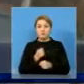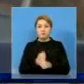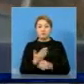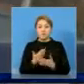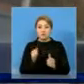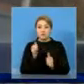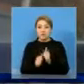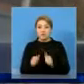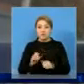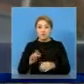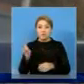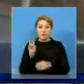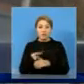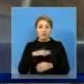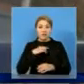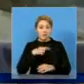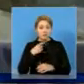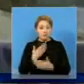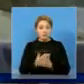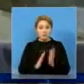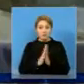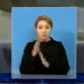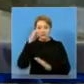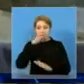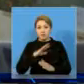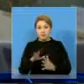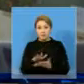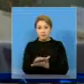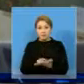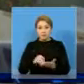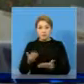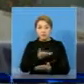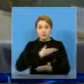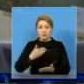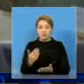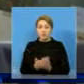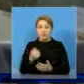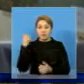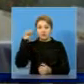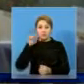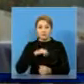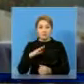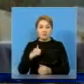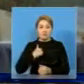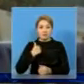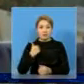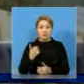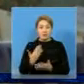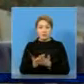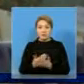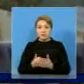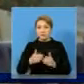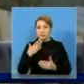Әрбір сапары туралы бізге айтып отырады. Өскенде әкемнің жолын қуып, мен де қан майданда қаза тапқан отандастарымыздың